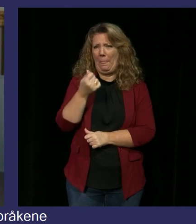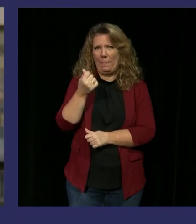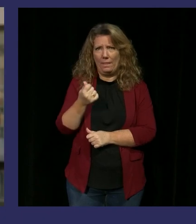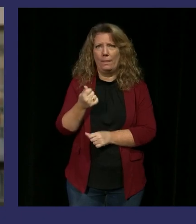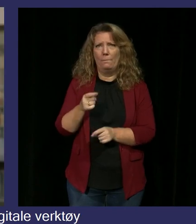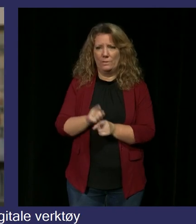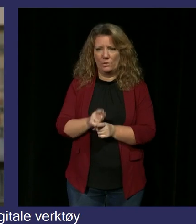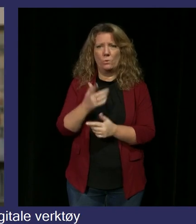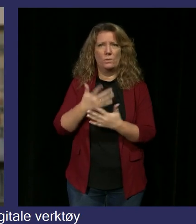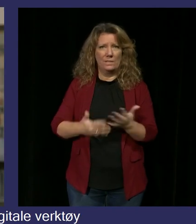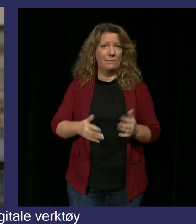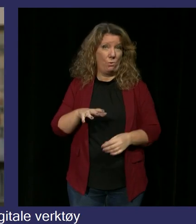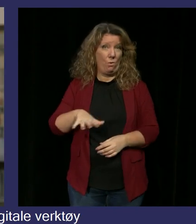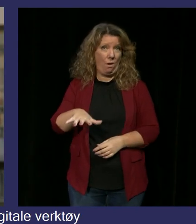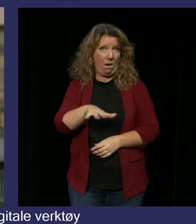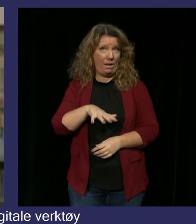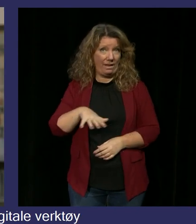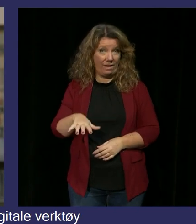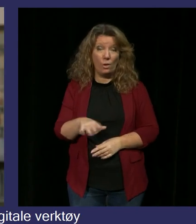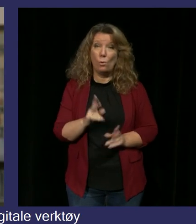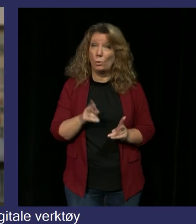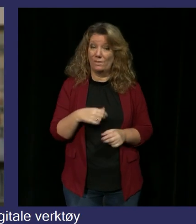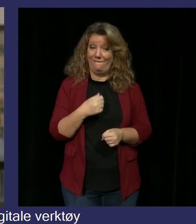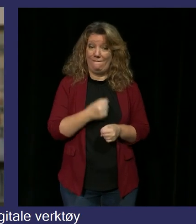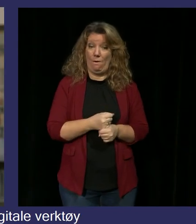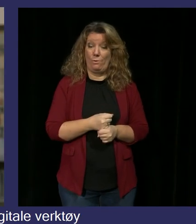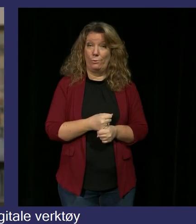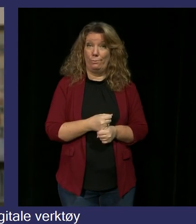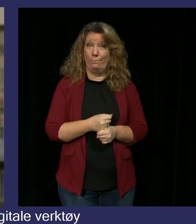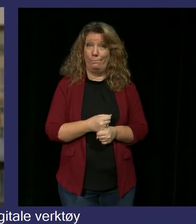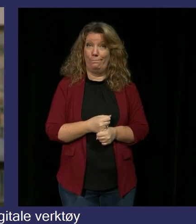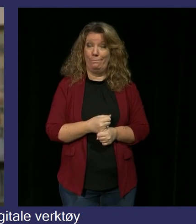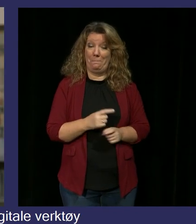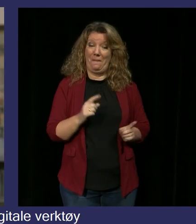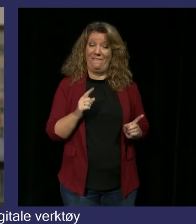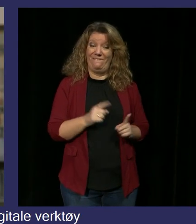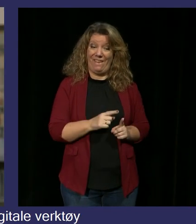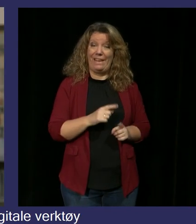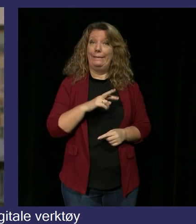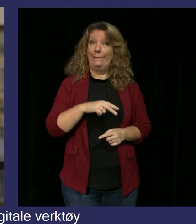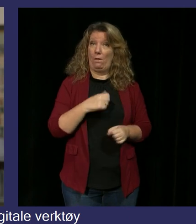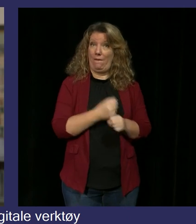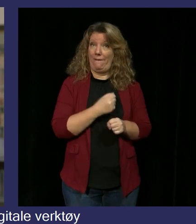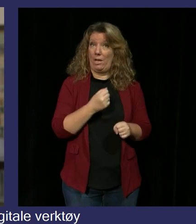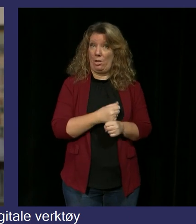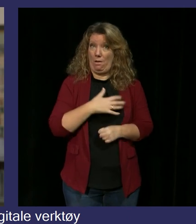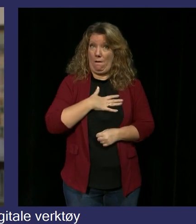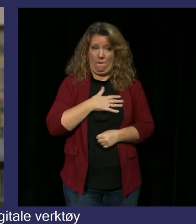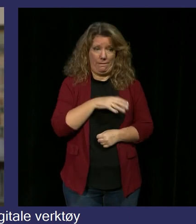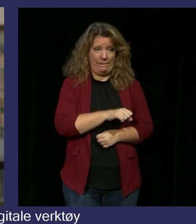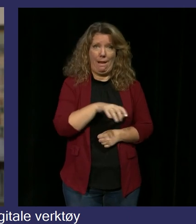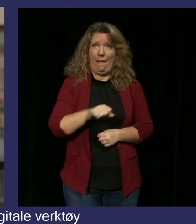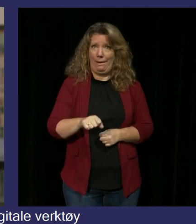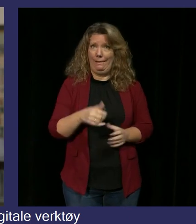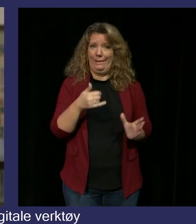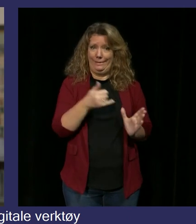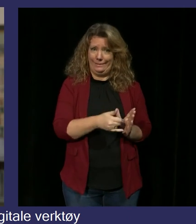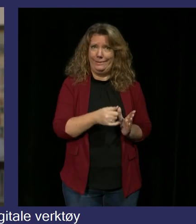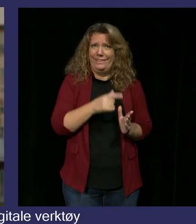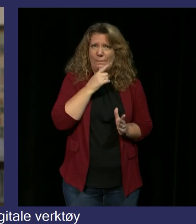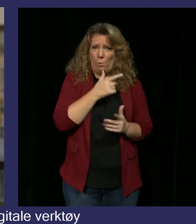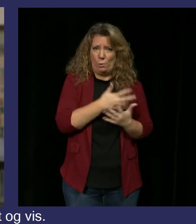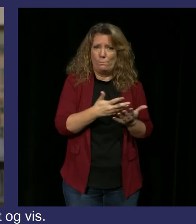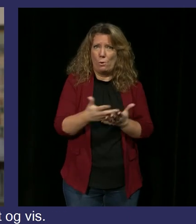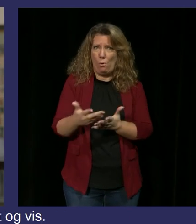språkarenaene. Og det er et faktum at vi har færre digitale verktøy tilgjengelig på småspråk. Og i